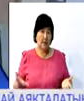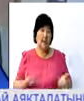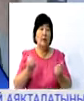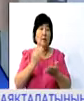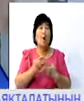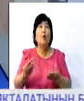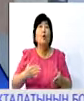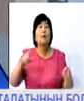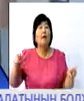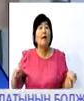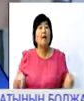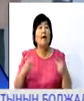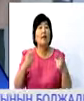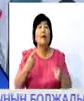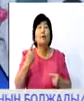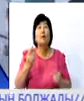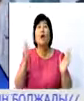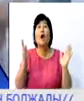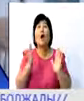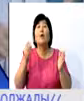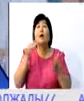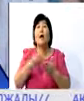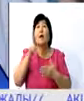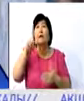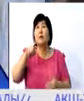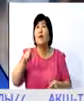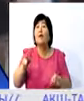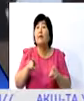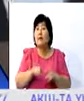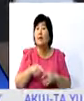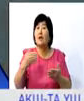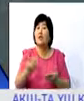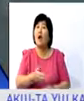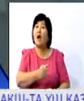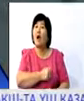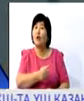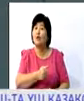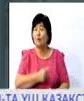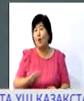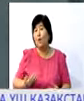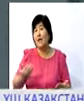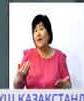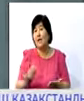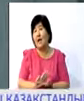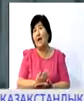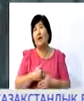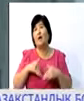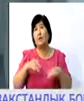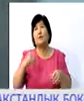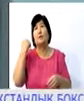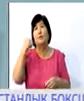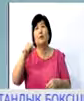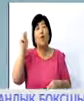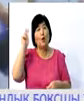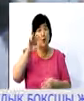Олар өмірге қайта келген. Бір жұтым ауаның қадырын білетін жандар. Енді жаңа жүрекпен өмірдің жаңа белестерін бағындыруға